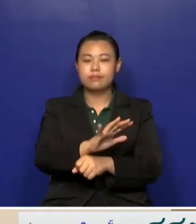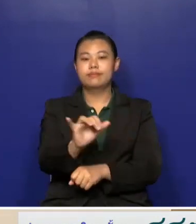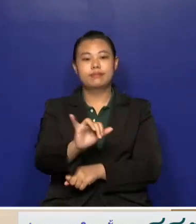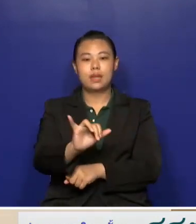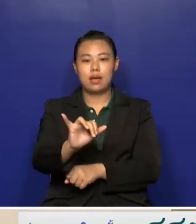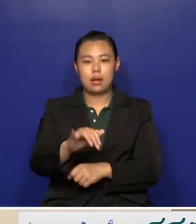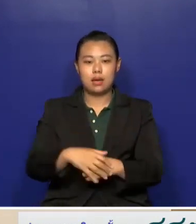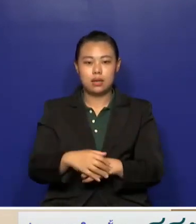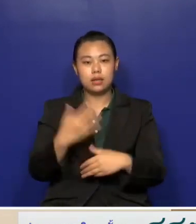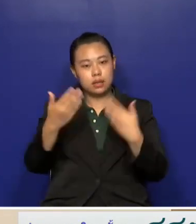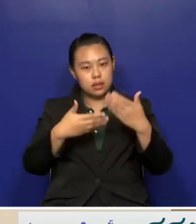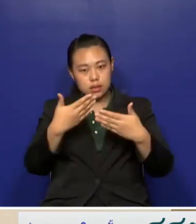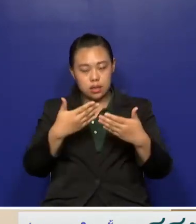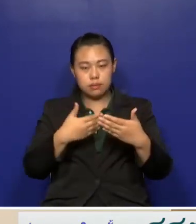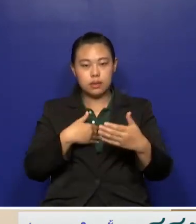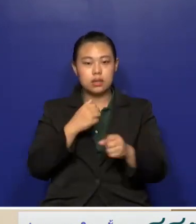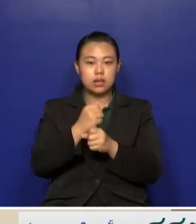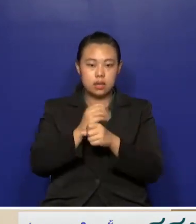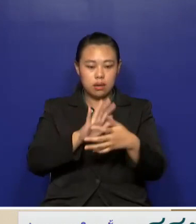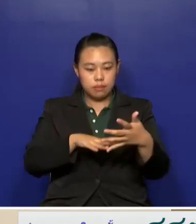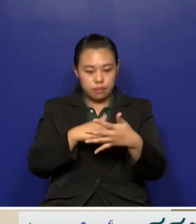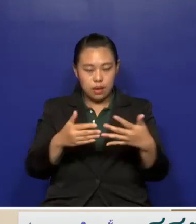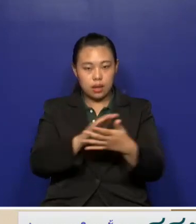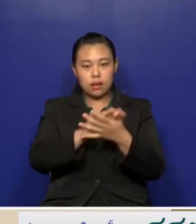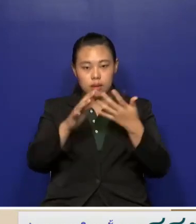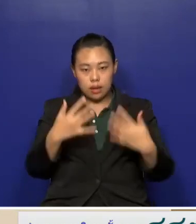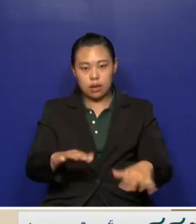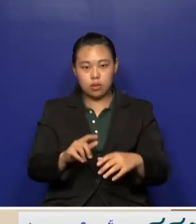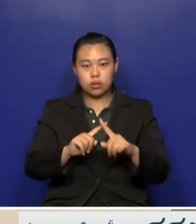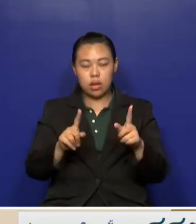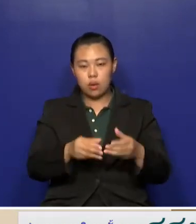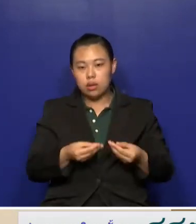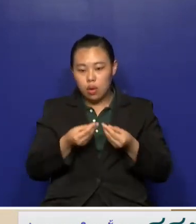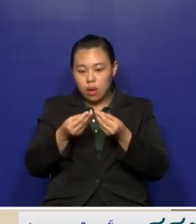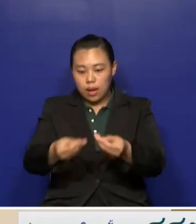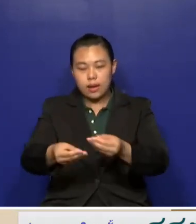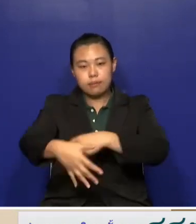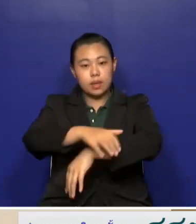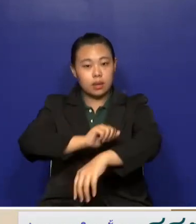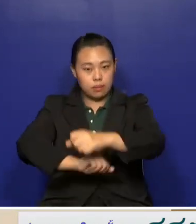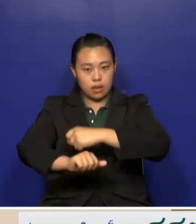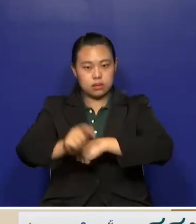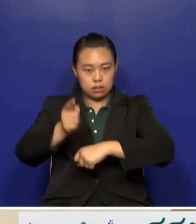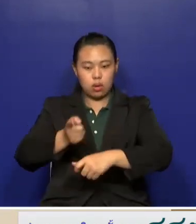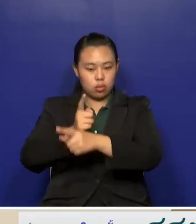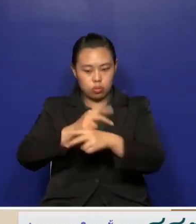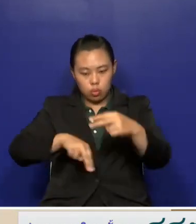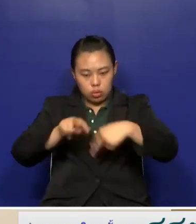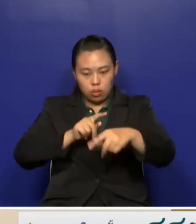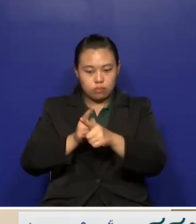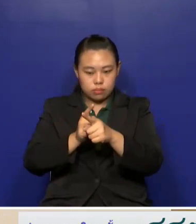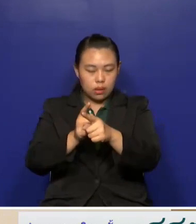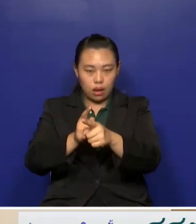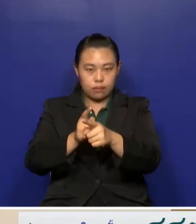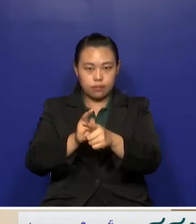แล้วนั่นคือกิจกรรมที่เขาจะทำในแผนปฏิรูปเนี่ยเสร็จแล้วแต่การดำเนินงานจะต้องมีการติดตามต่อนะครับว่า